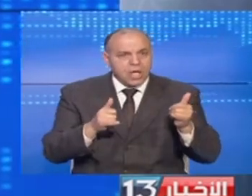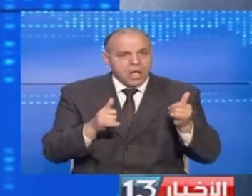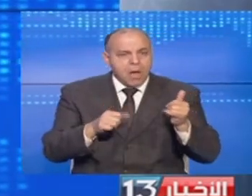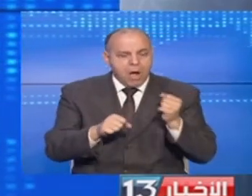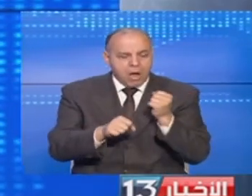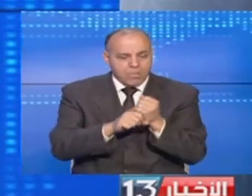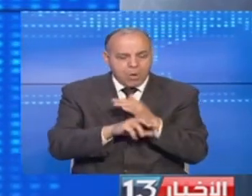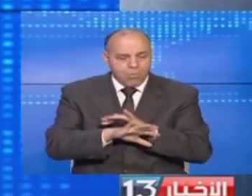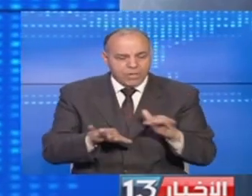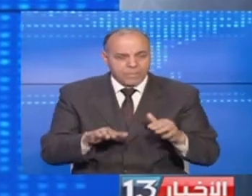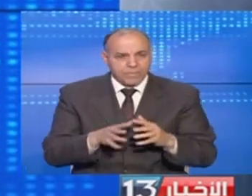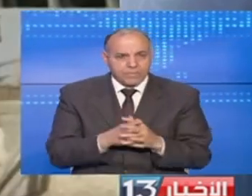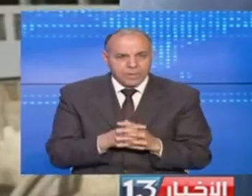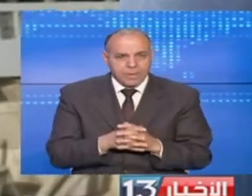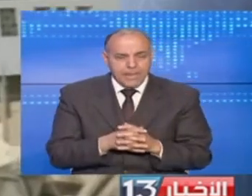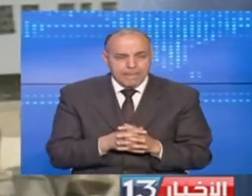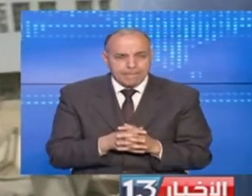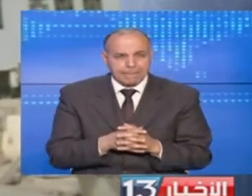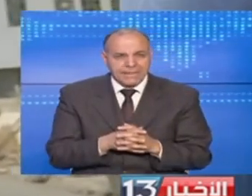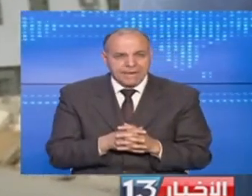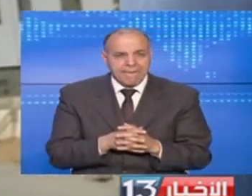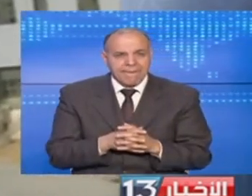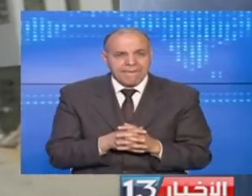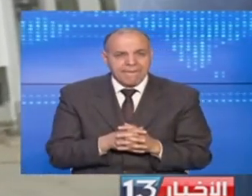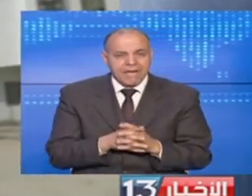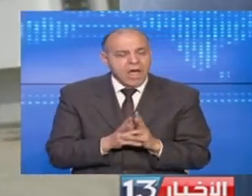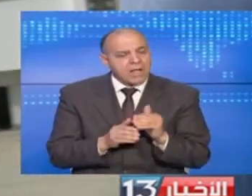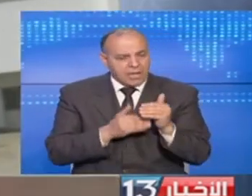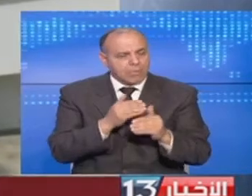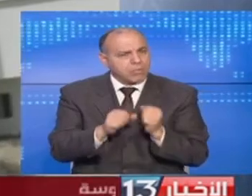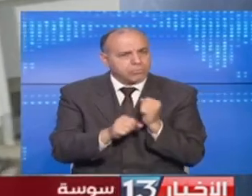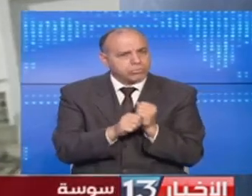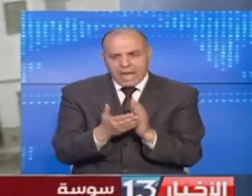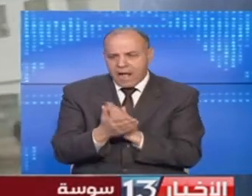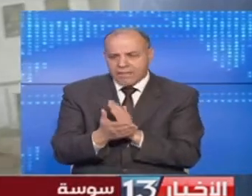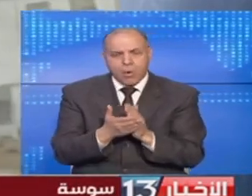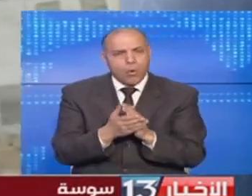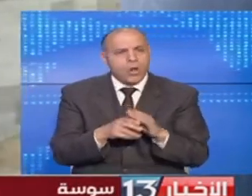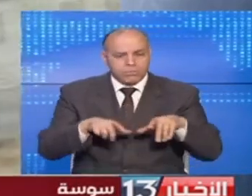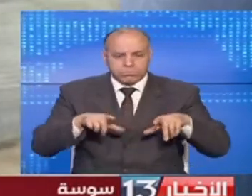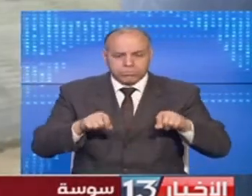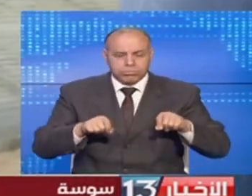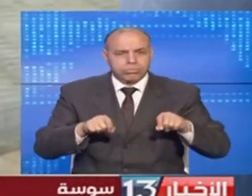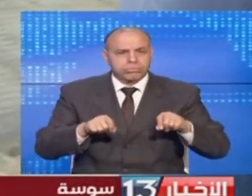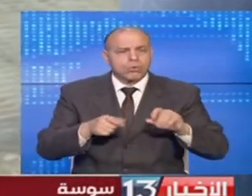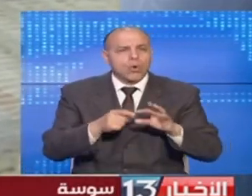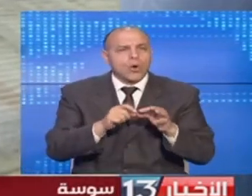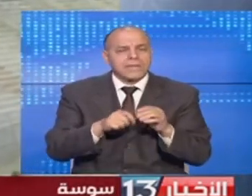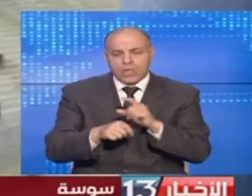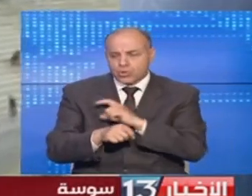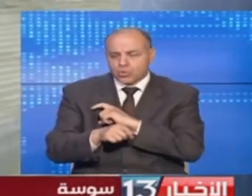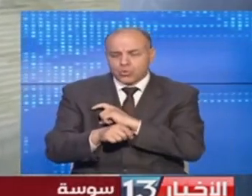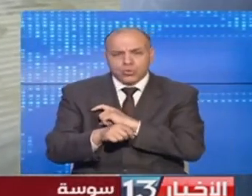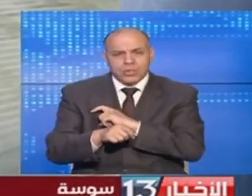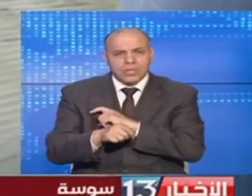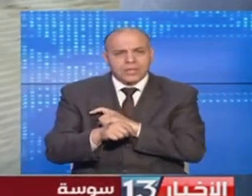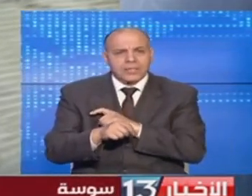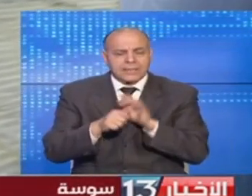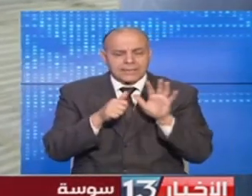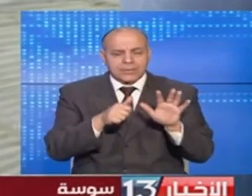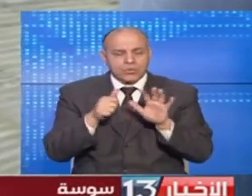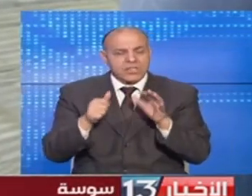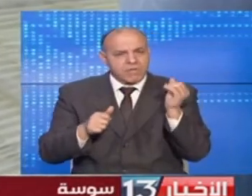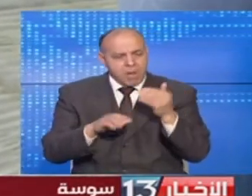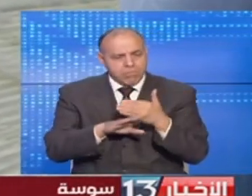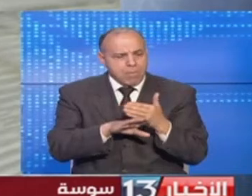الاشغال تقدمت اشغال تهيئه وتوسيعه الملعب الاولمبي بسوسه بنسبه سته وستين